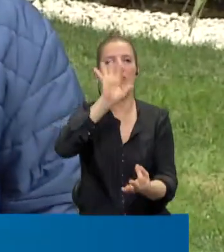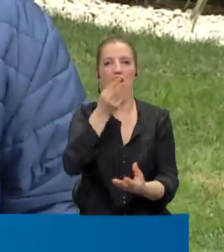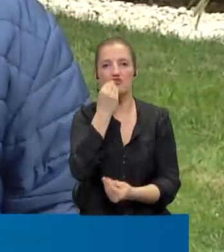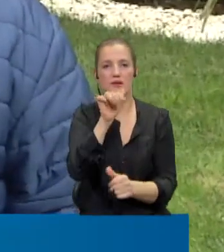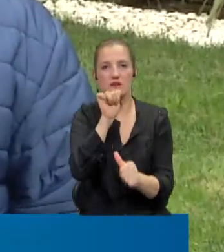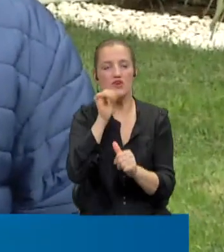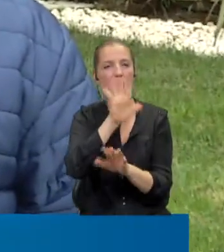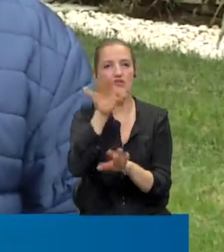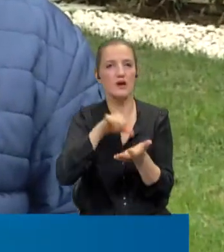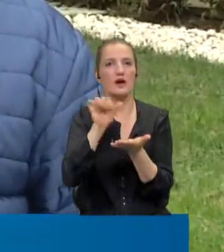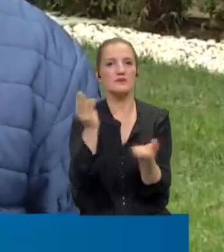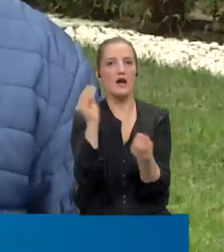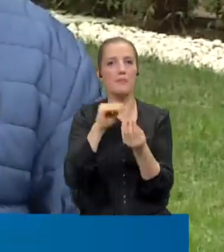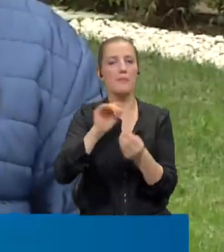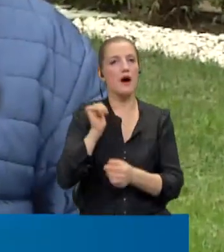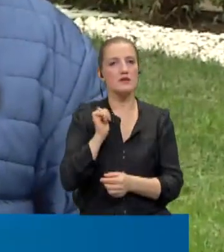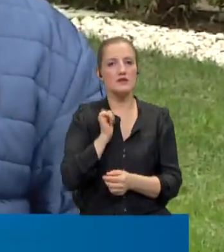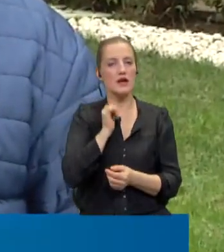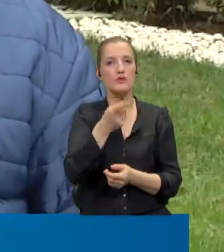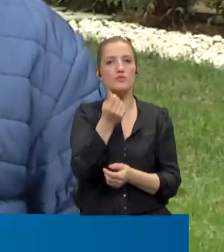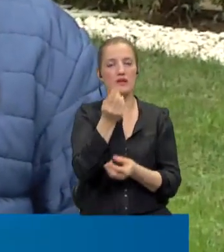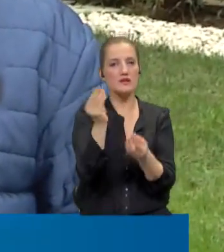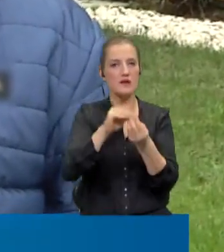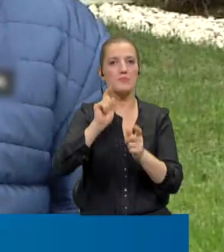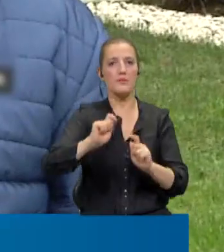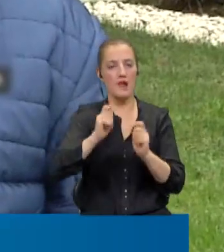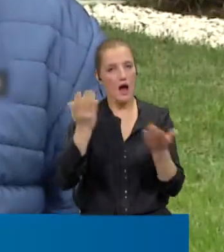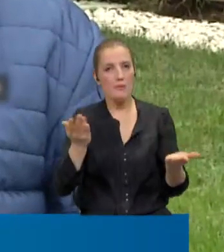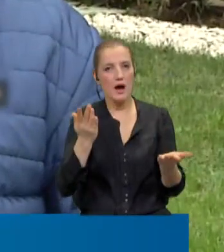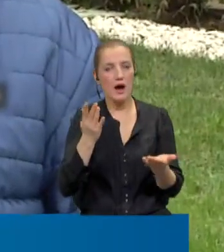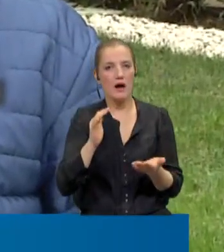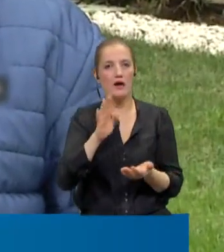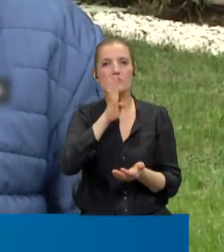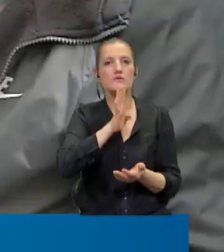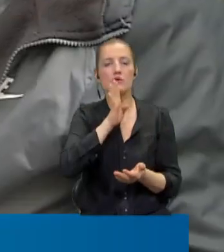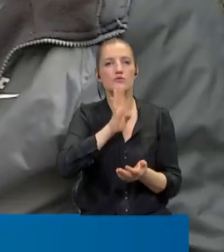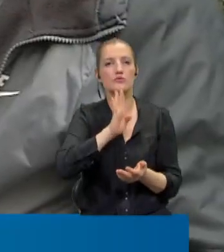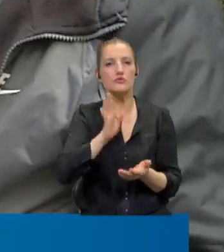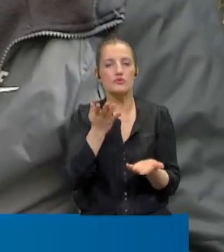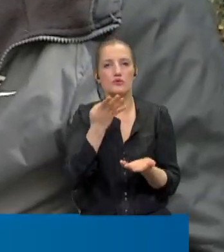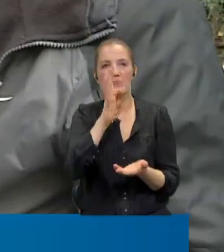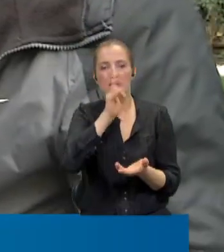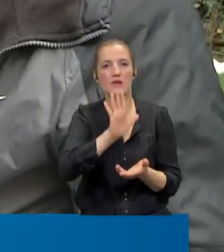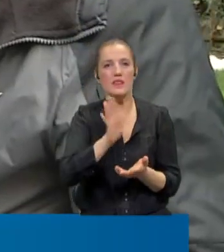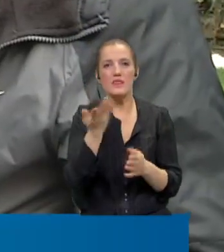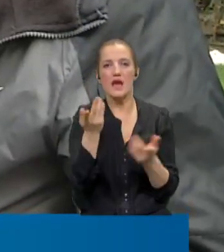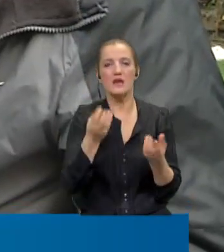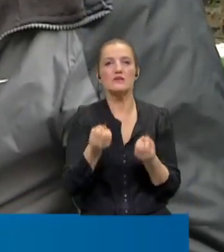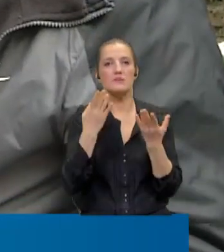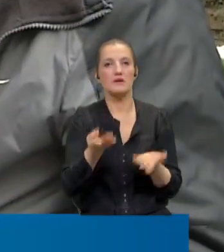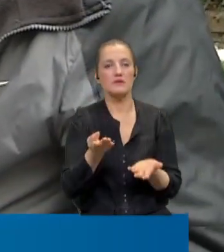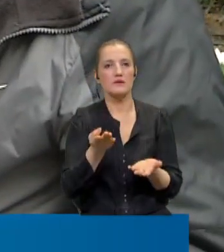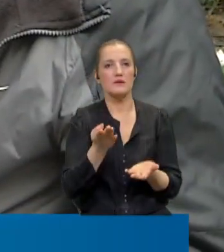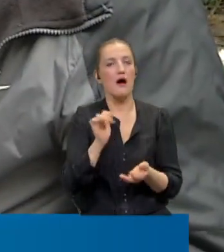içecek Bilmiyorum artık her şeyi zamana suretiyle bir zam yaptılar ama ne olacak 4 güzelliğine Yetecektir hesap ortada yani Asgari